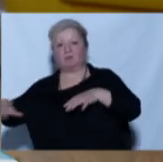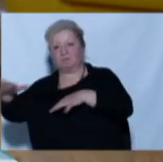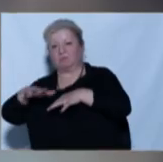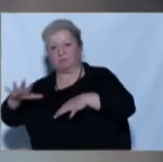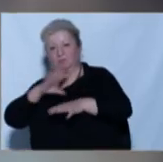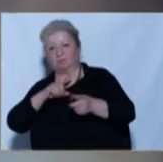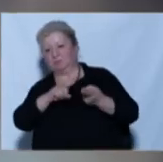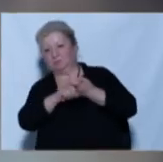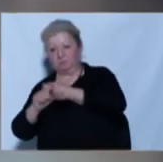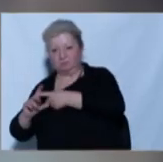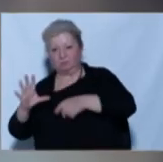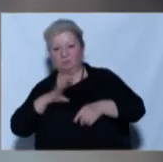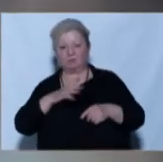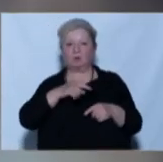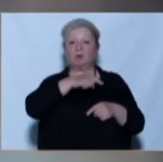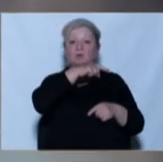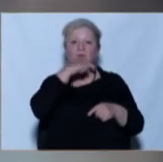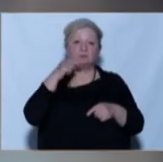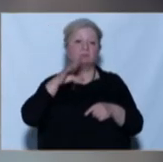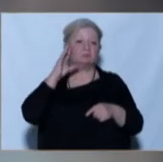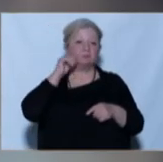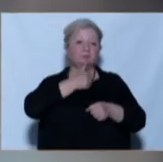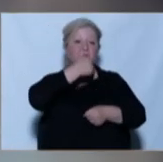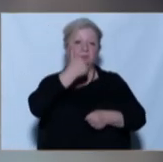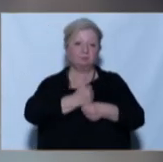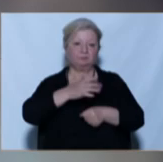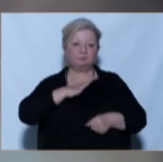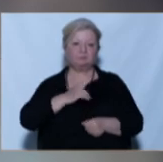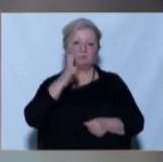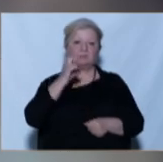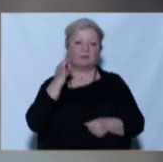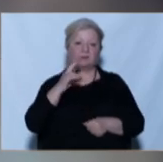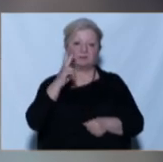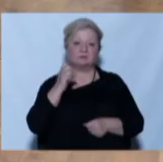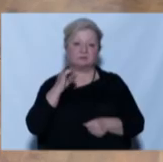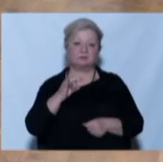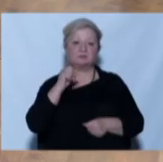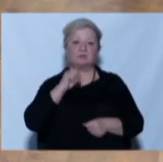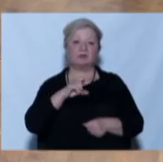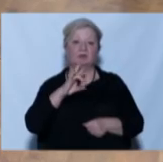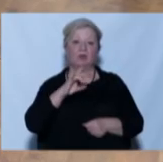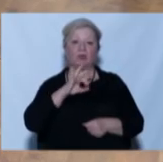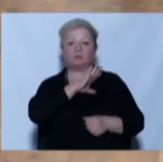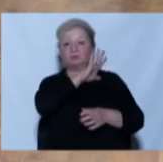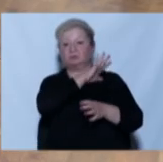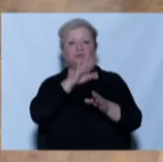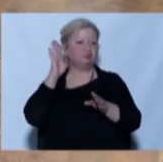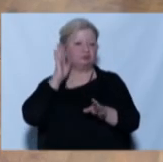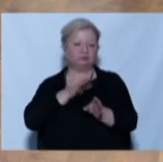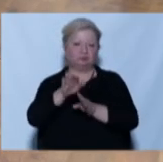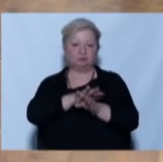შევიდნენ. რუსეთის მაშინდელი წარმომადგენელი კავკასიაში მთავარმართებელი ციციანოვი ზედმიწევნით ასრულებდა რუსეთის იმპერატორის მოთხოვნებს